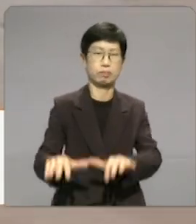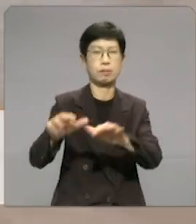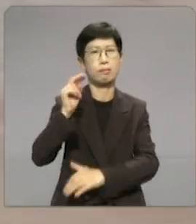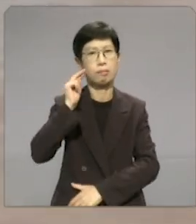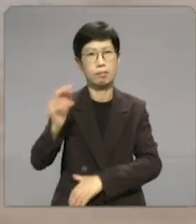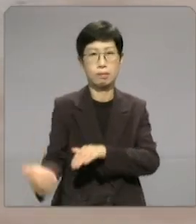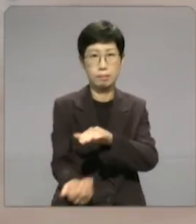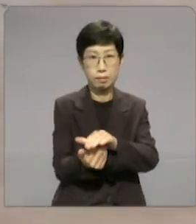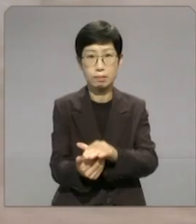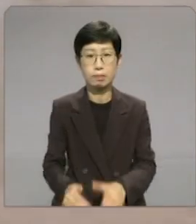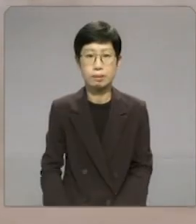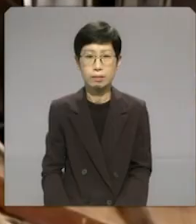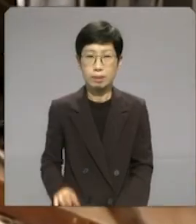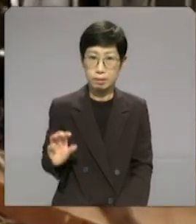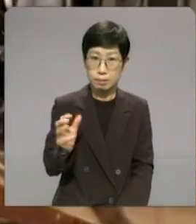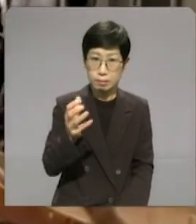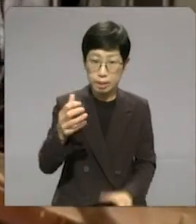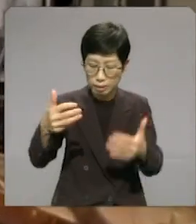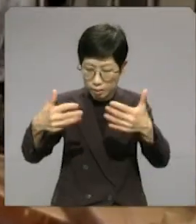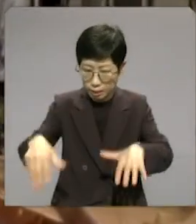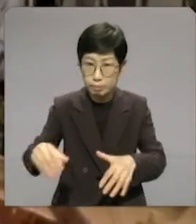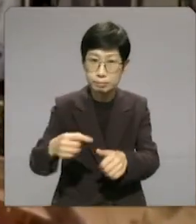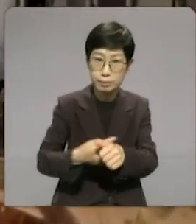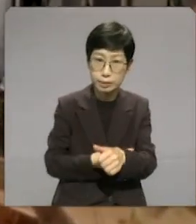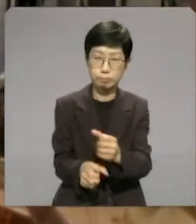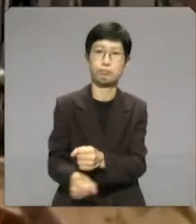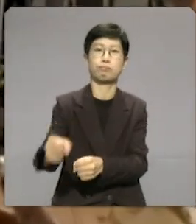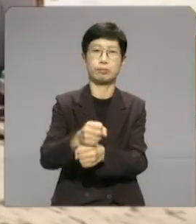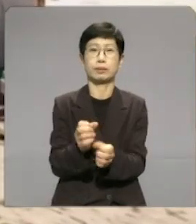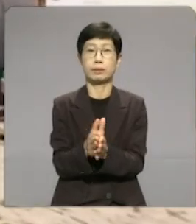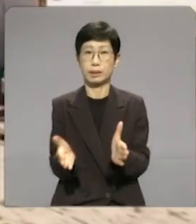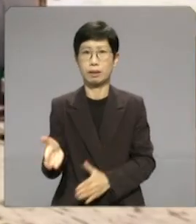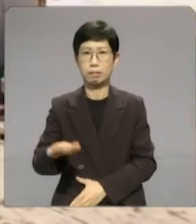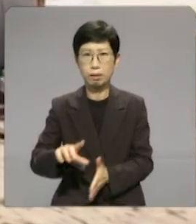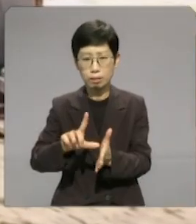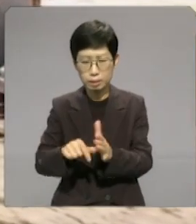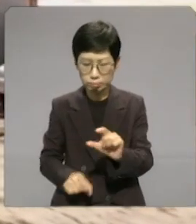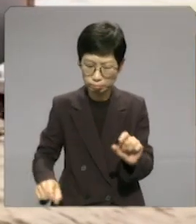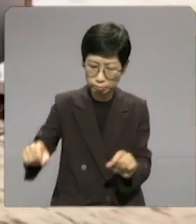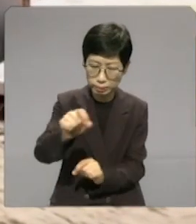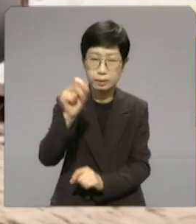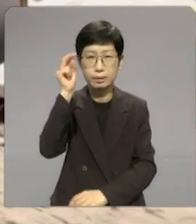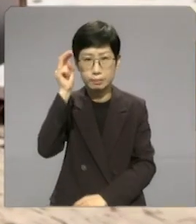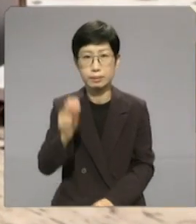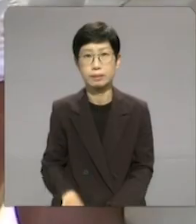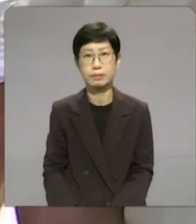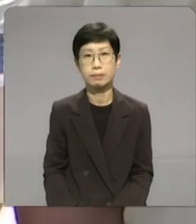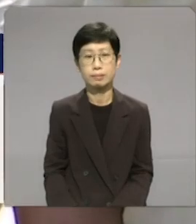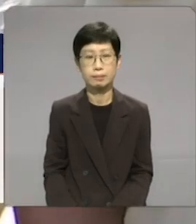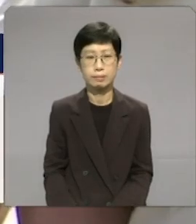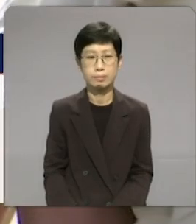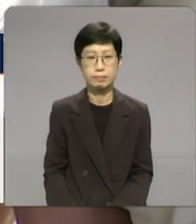맞이했습니다. 허리케인이 주춤해지면서 복구 작업이 시작됐지만 상당한 시일이 걸릴 것으로 예상되고 있습니다.